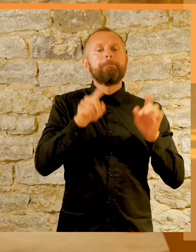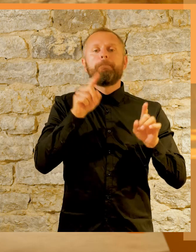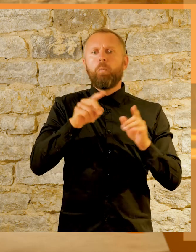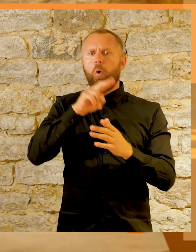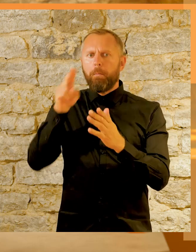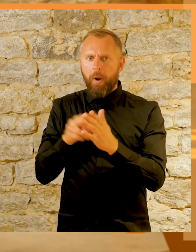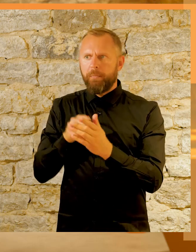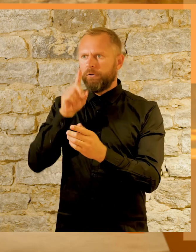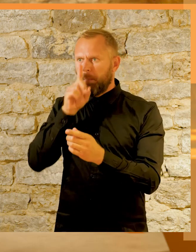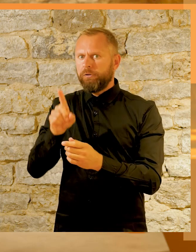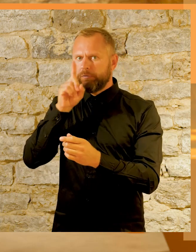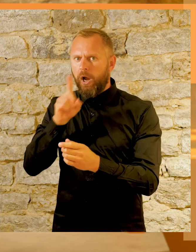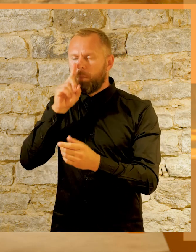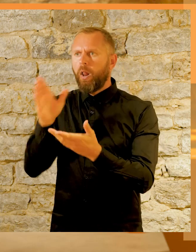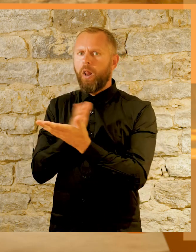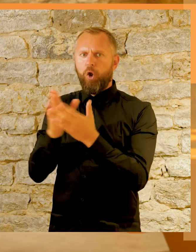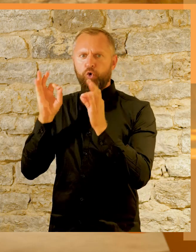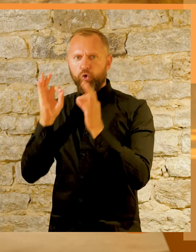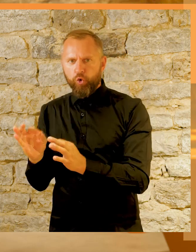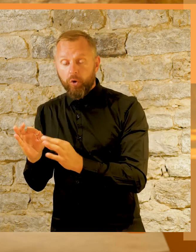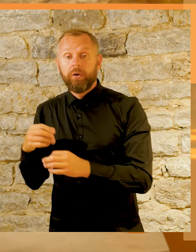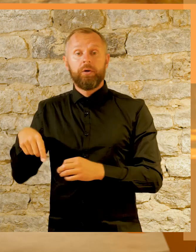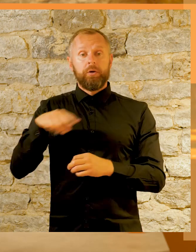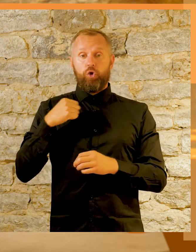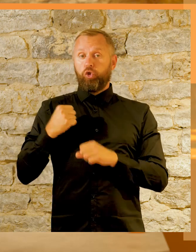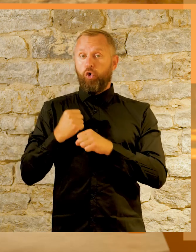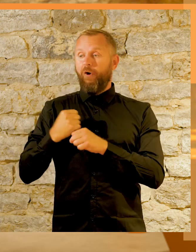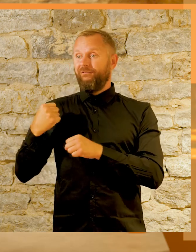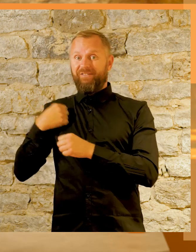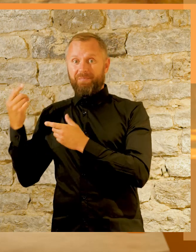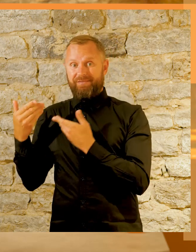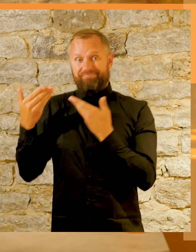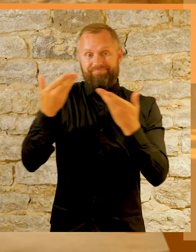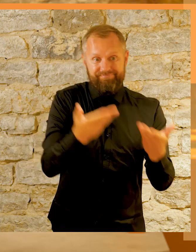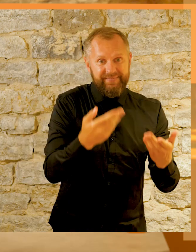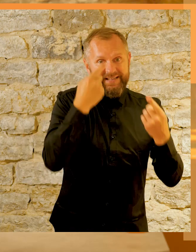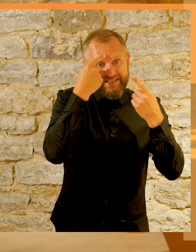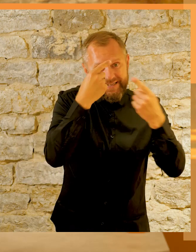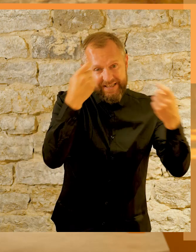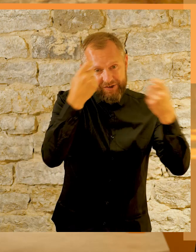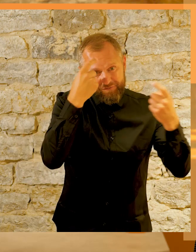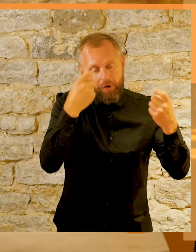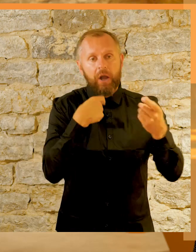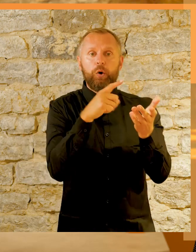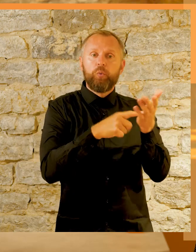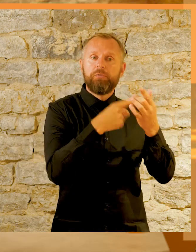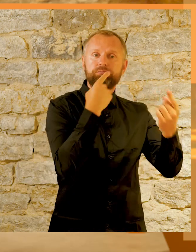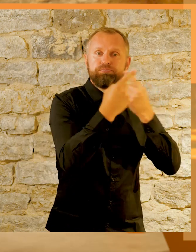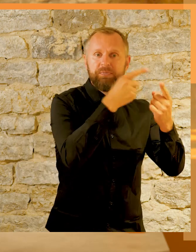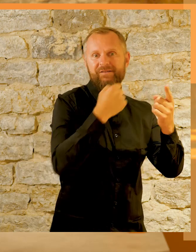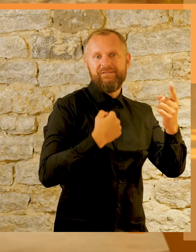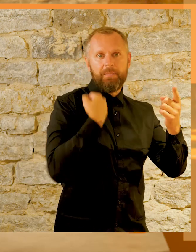lahene. Meie tööandjate teavitamise ja nõustamise teenus tulebki siin appi,